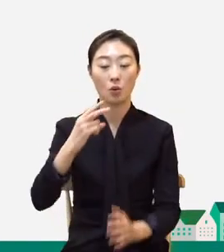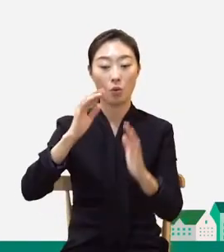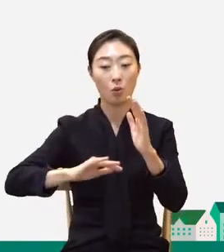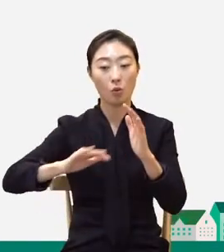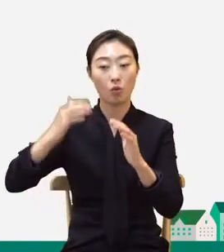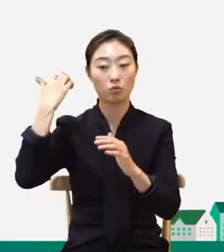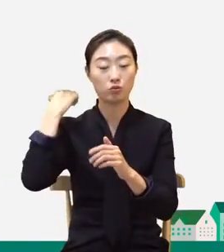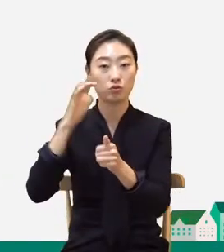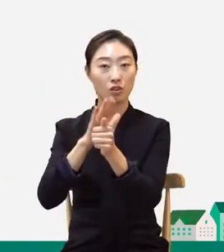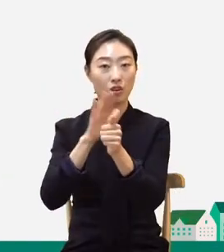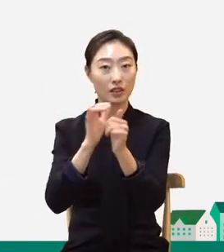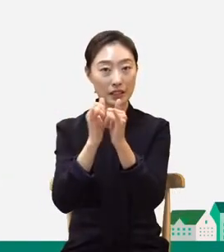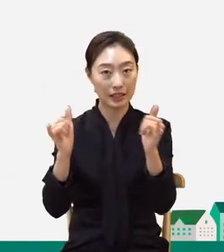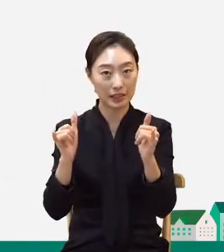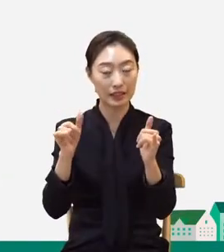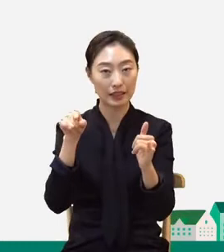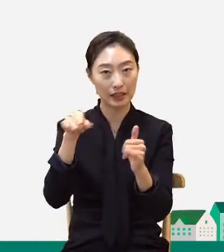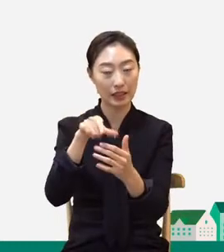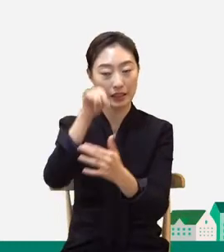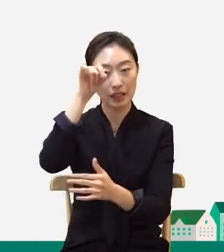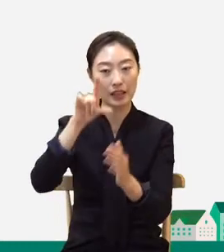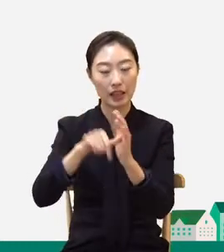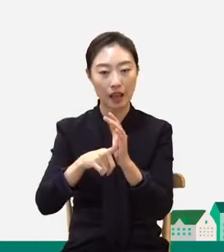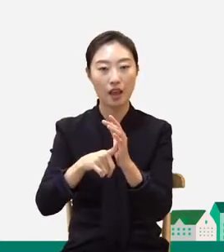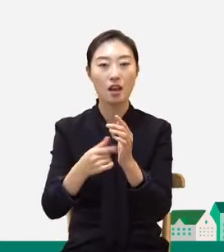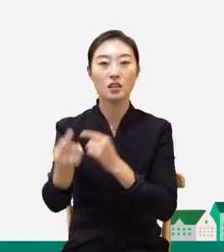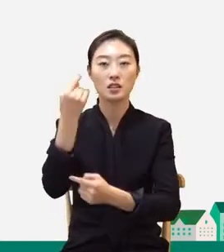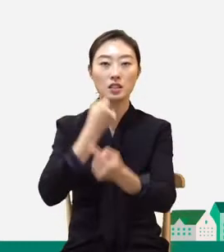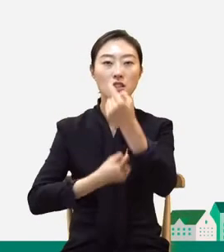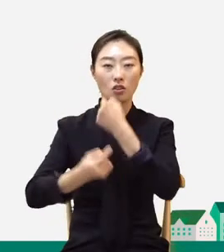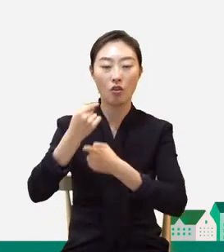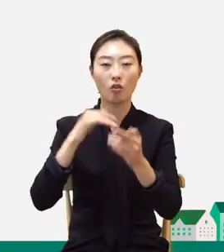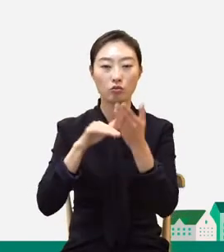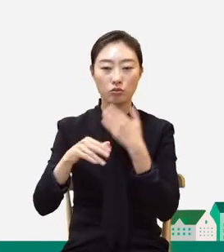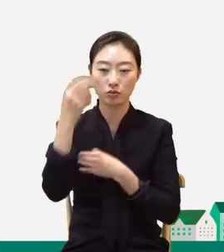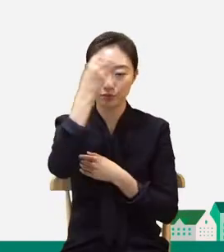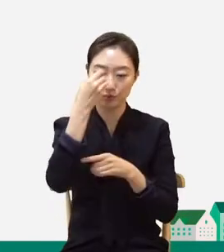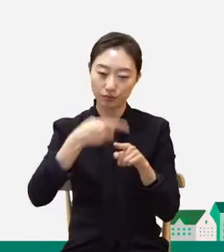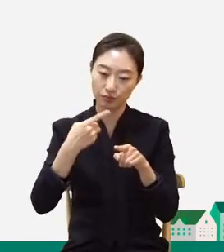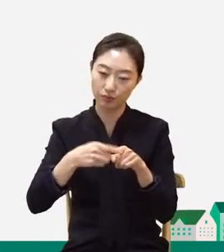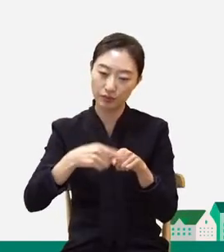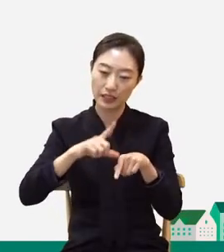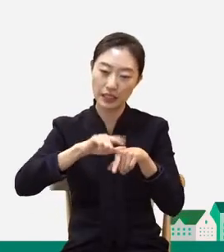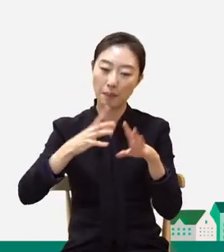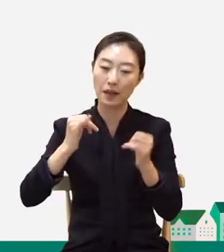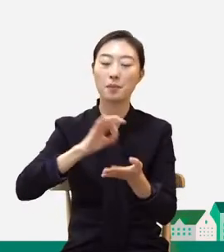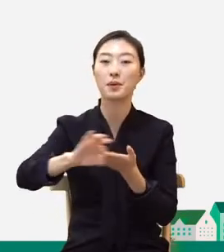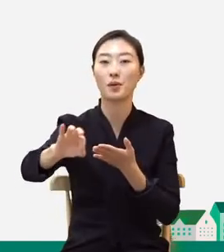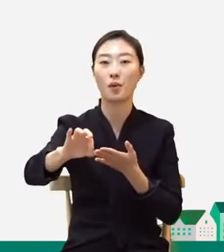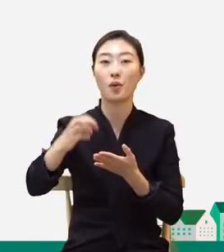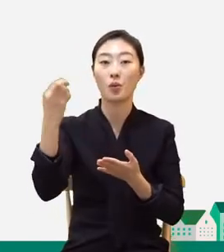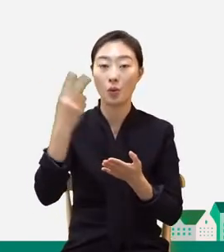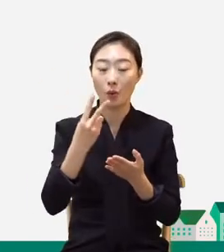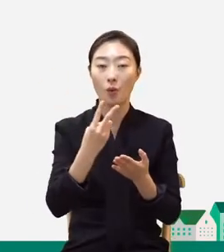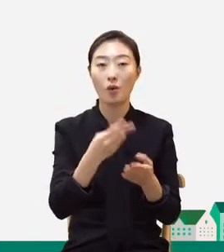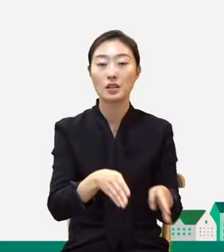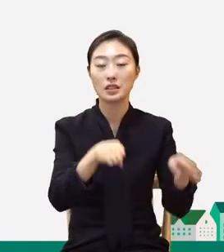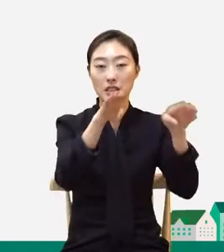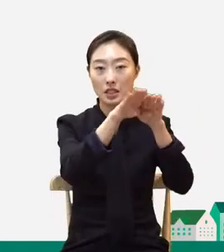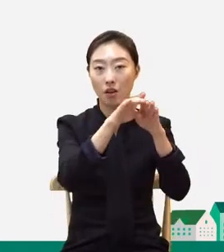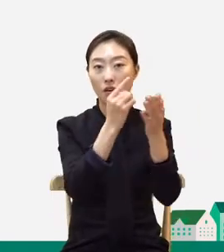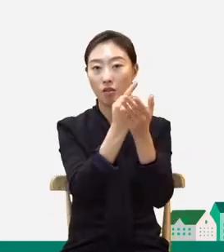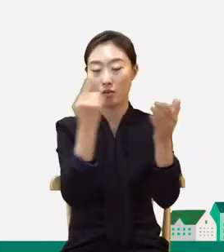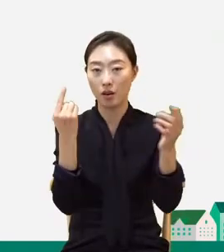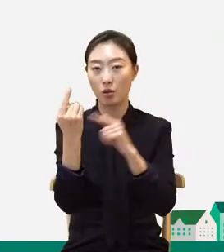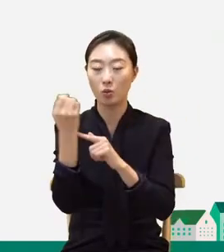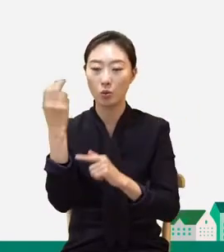같은 부분에서도 많은 신청 후에 많은 기간이 소요되는 또 한계가 있고 또 하나는 탈시설이나 이렇게